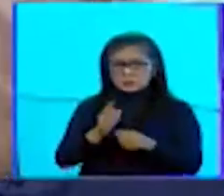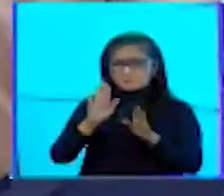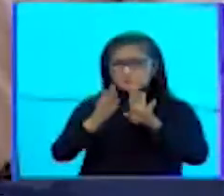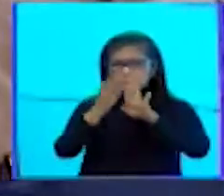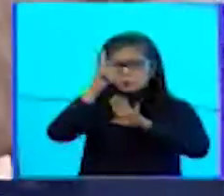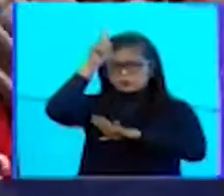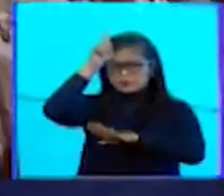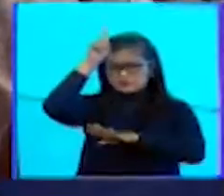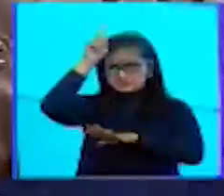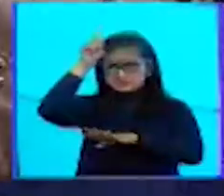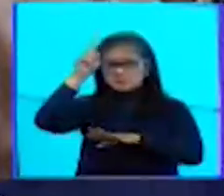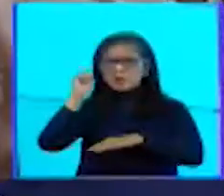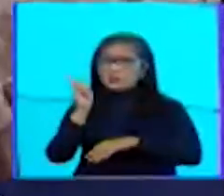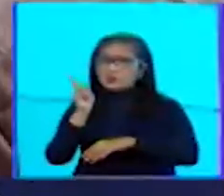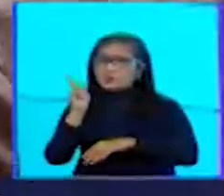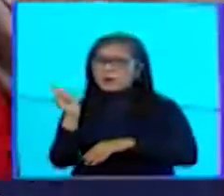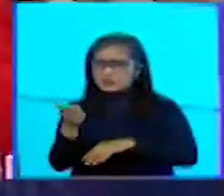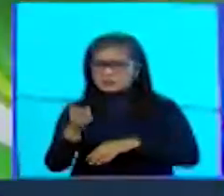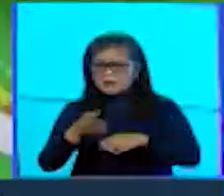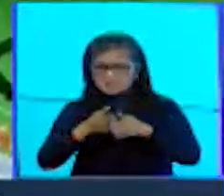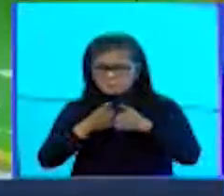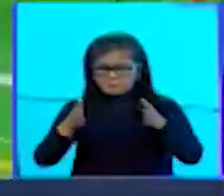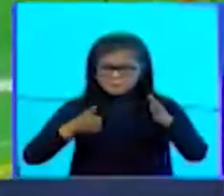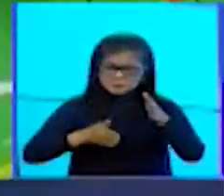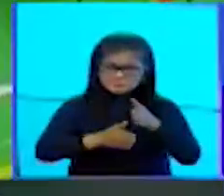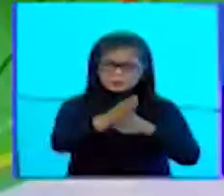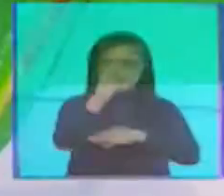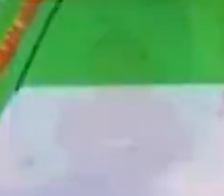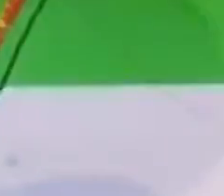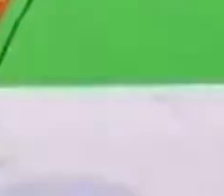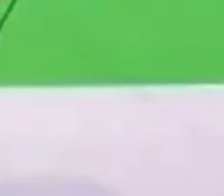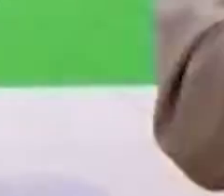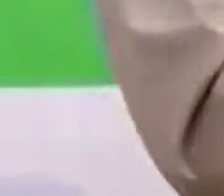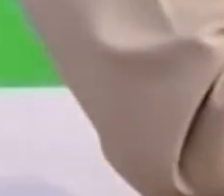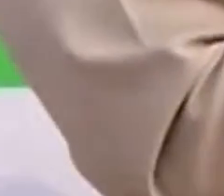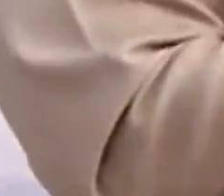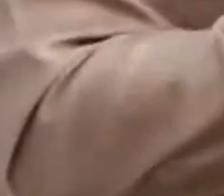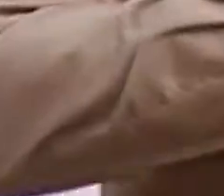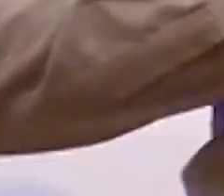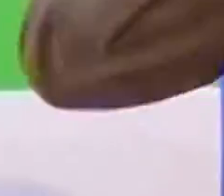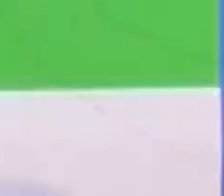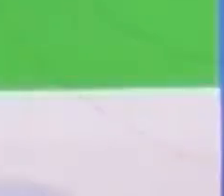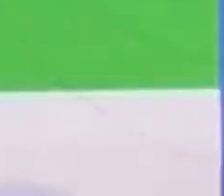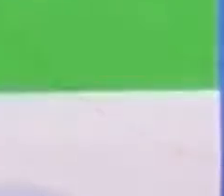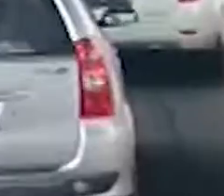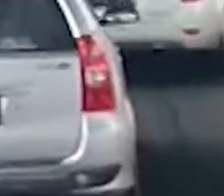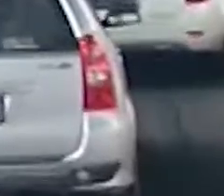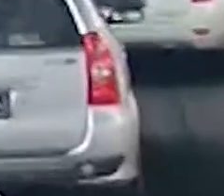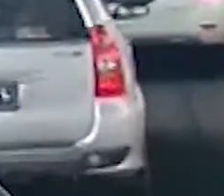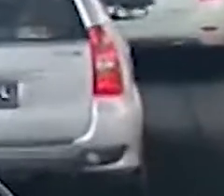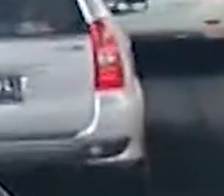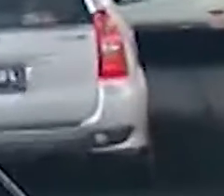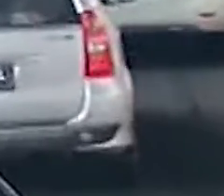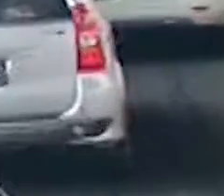Sementara itu, jika terjadi antrean panjang kendaraan dari arah Jakarta, pemeriksaan kendaraan di gerbang tol Cikarang Barat akan dilonggarkan.